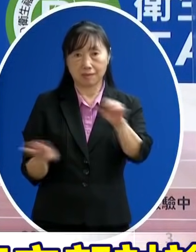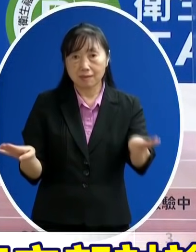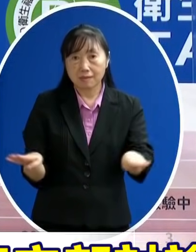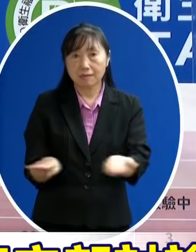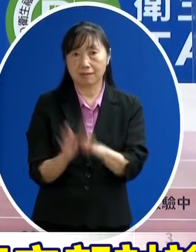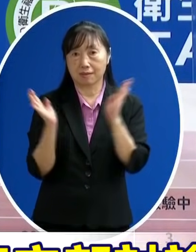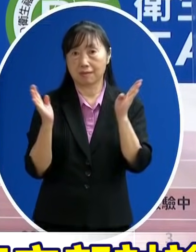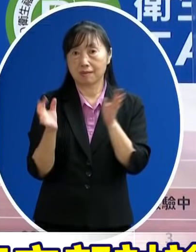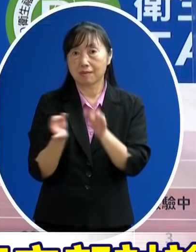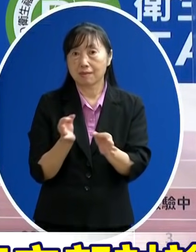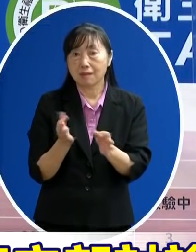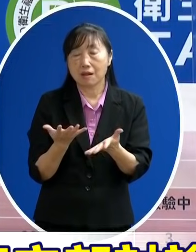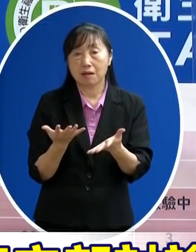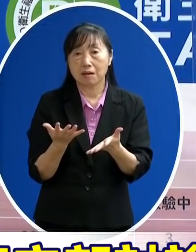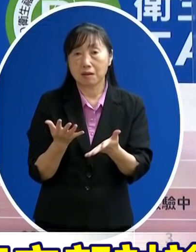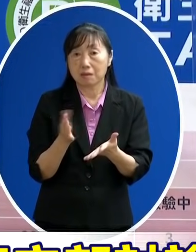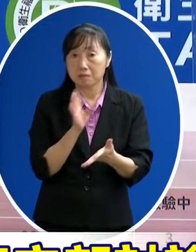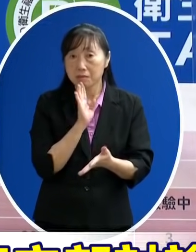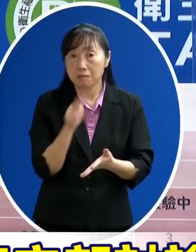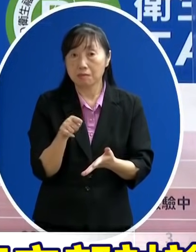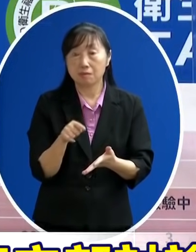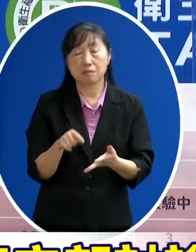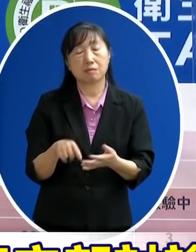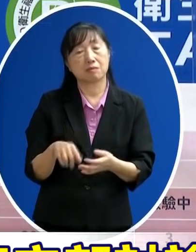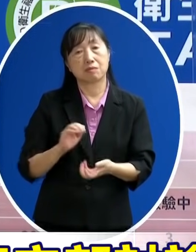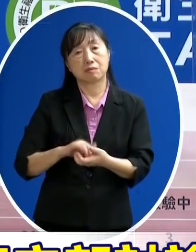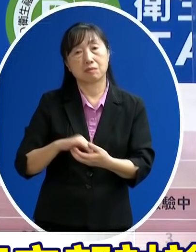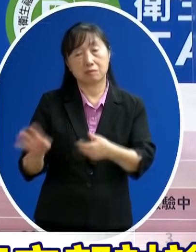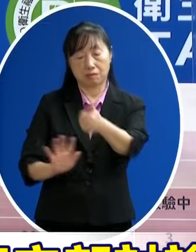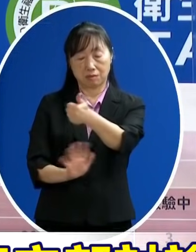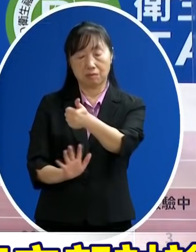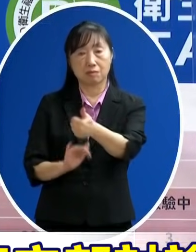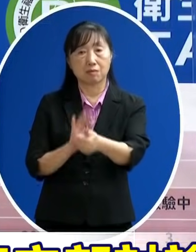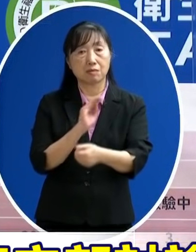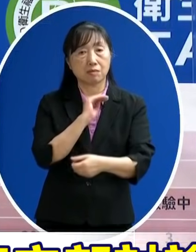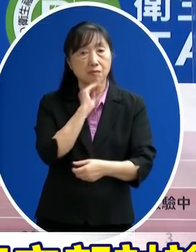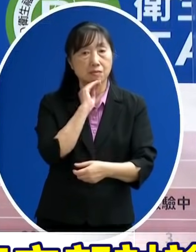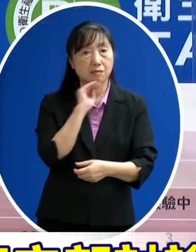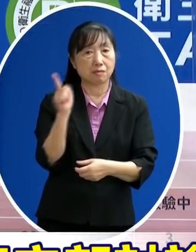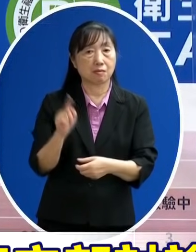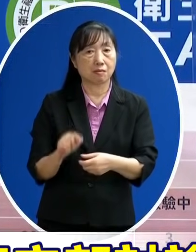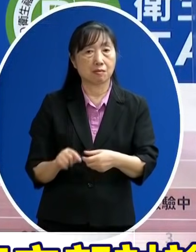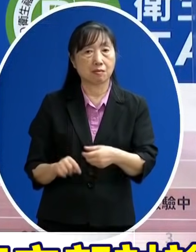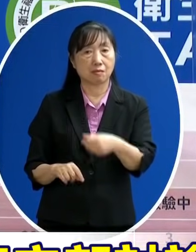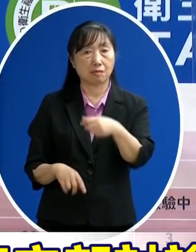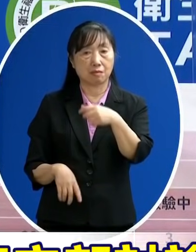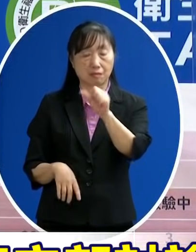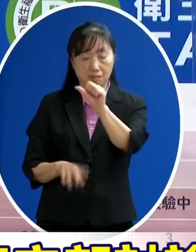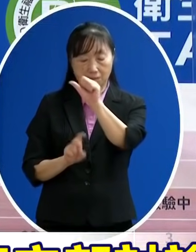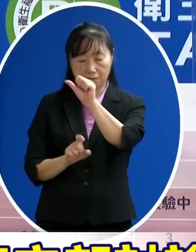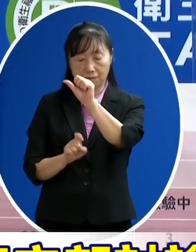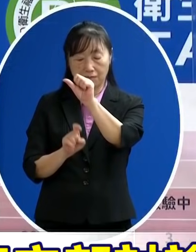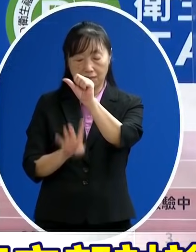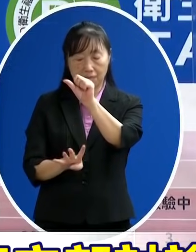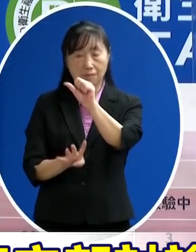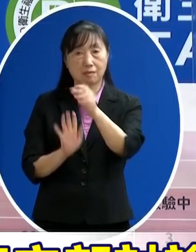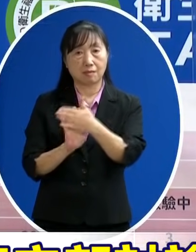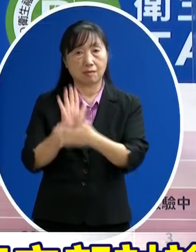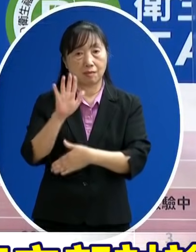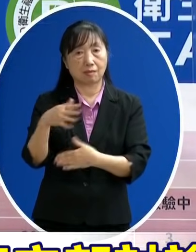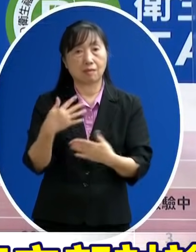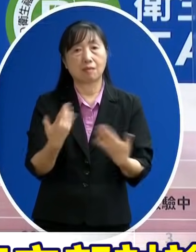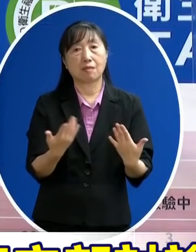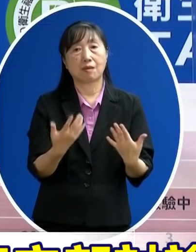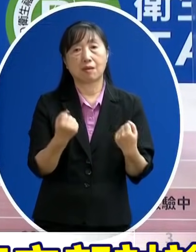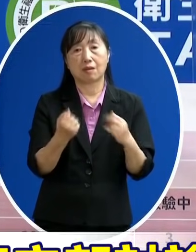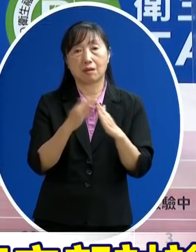始，那事实上他的员工可能要到14号是，好他可能要到14号哈，我们才是居家检疫